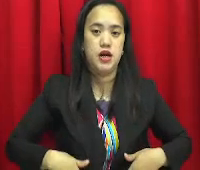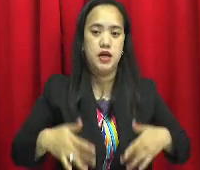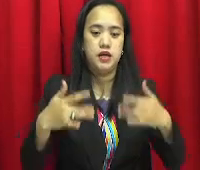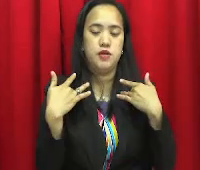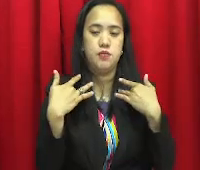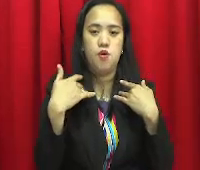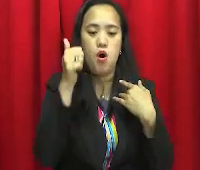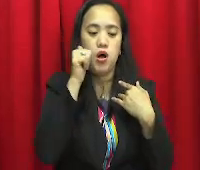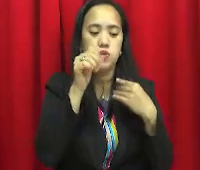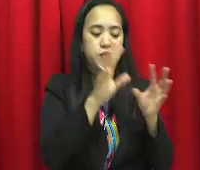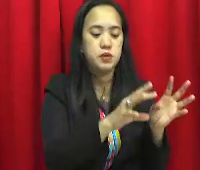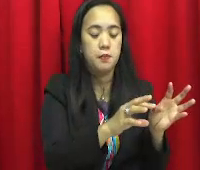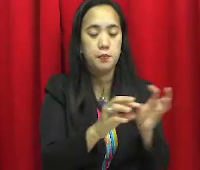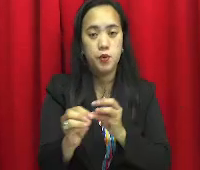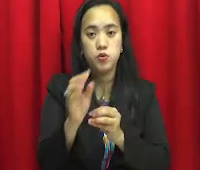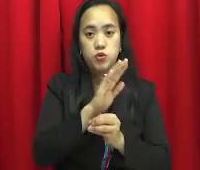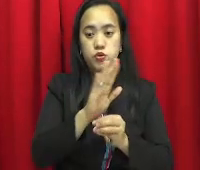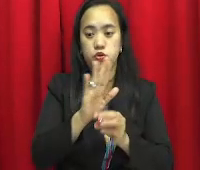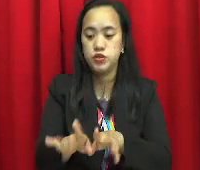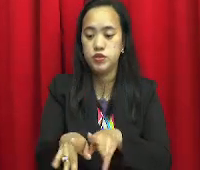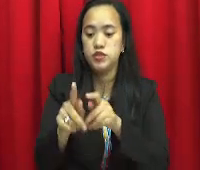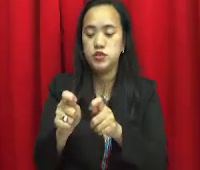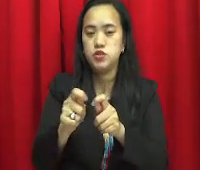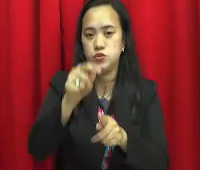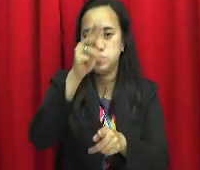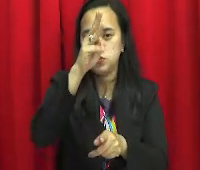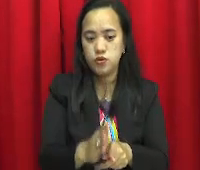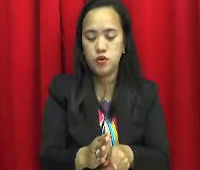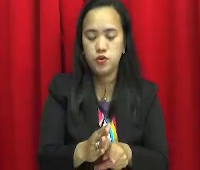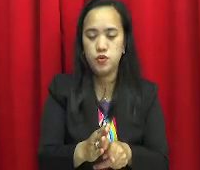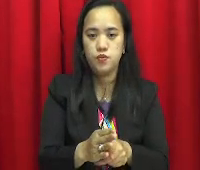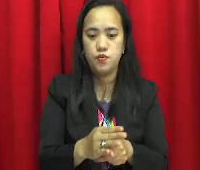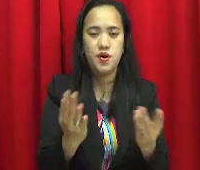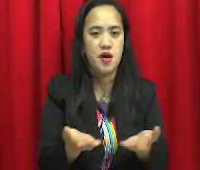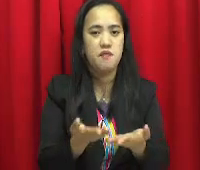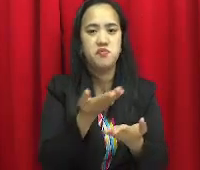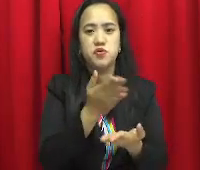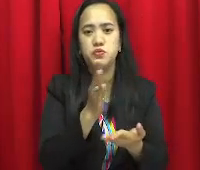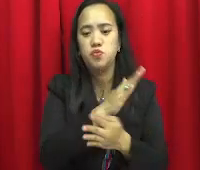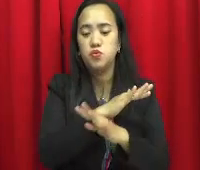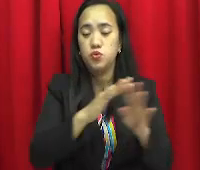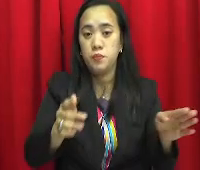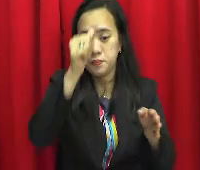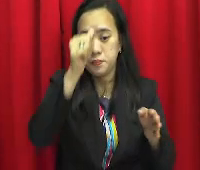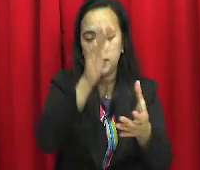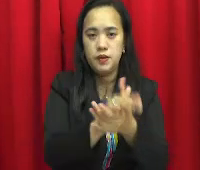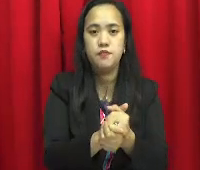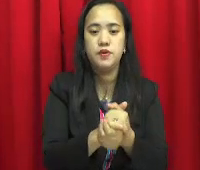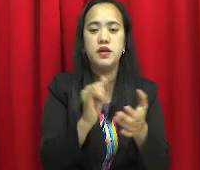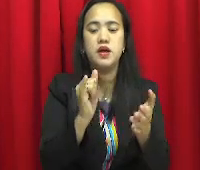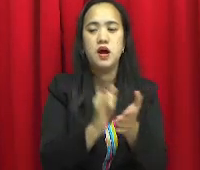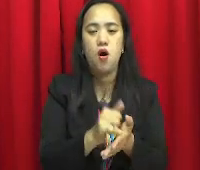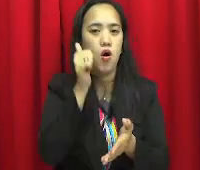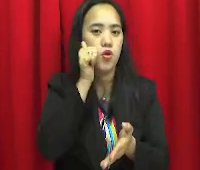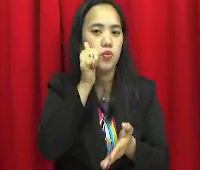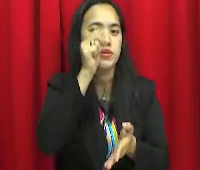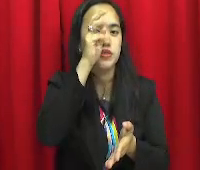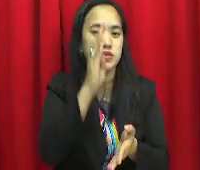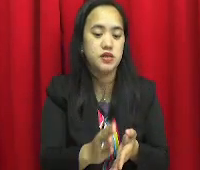Diyos, meron talagang gagawin ang Diyos. Whether you believe it or not, may ginagawa po ang Diyos. Okay? All